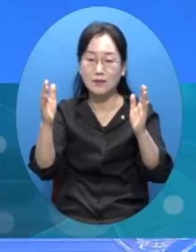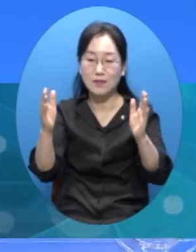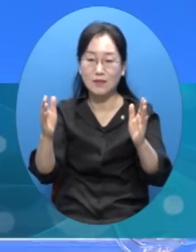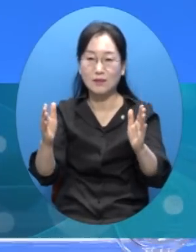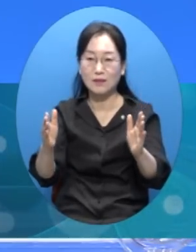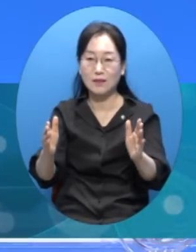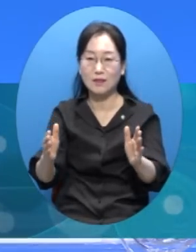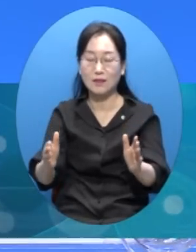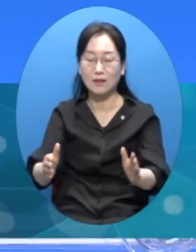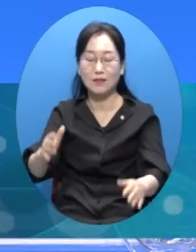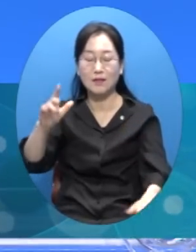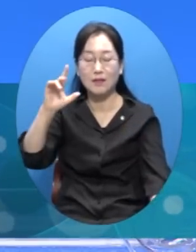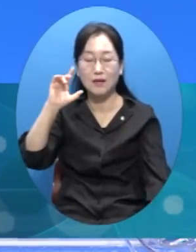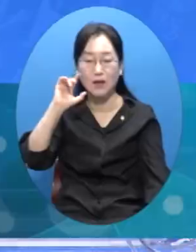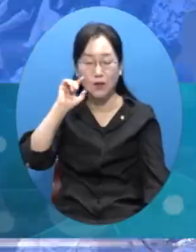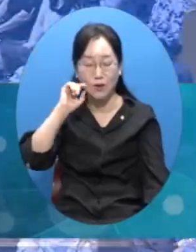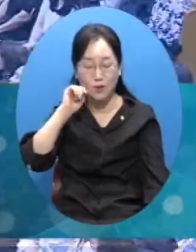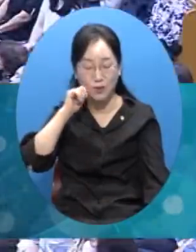인생의